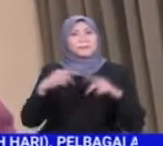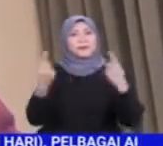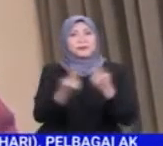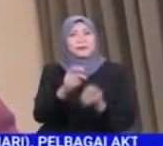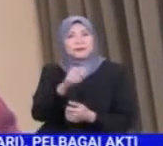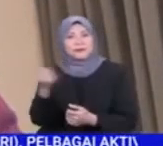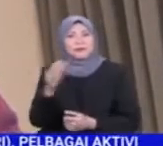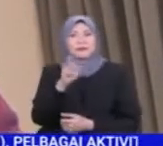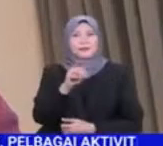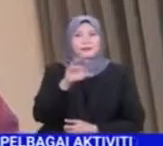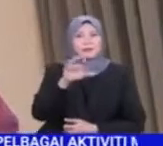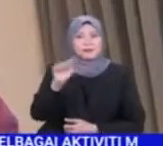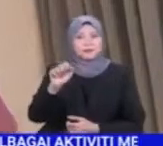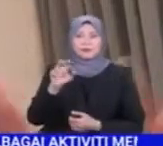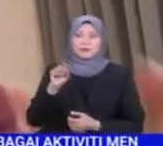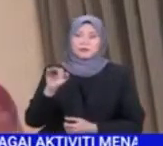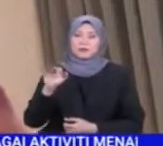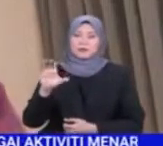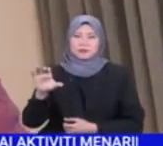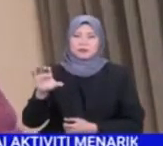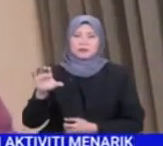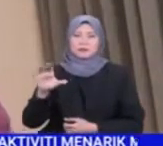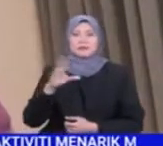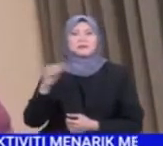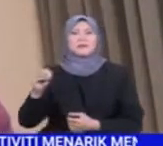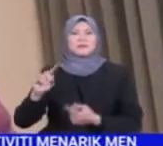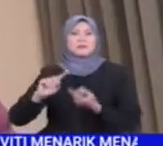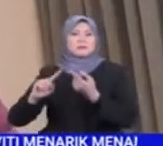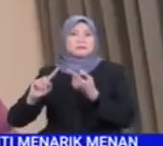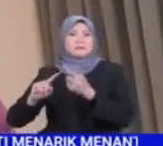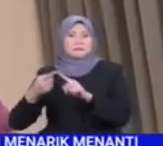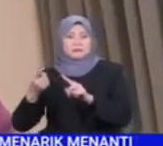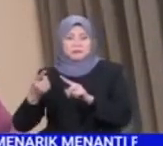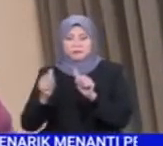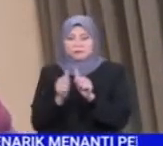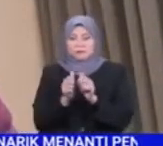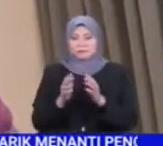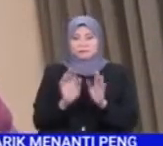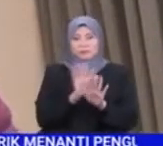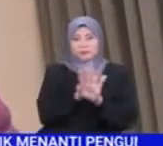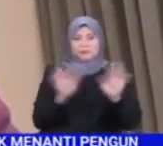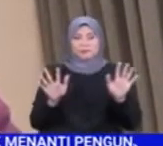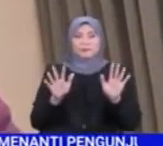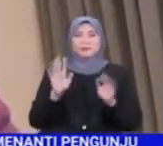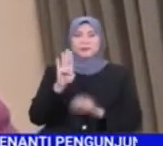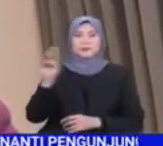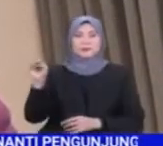seperti MCA, MIC dalam rakan sekutu kepada Barisan Nasional